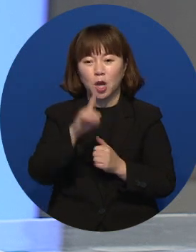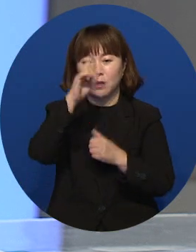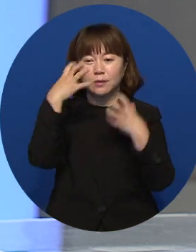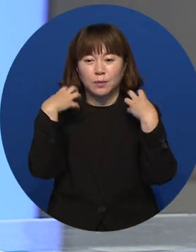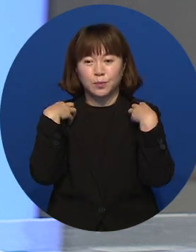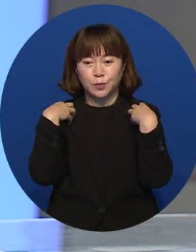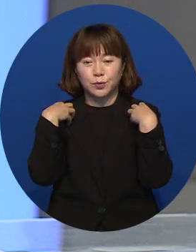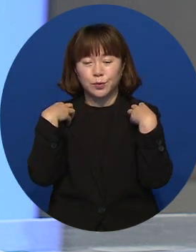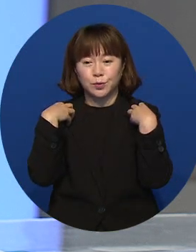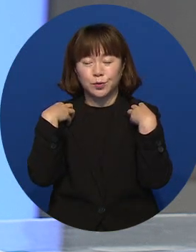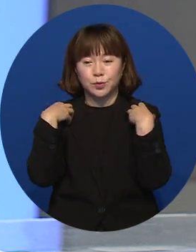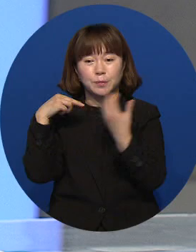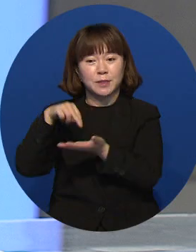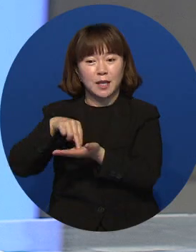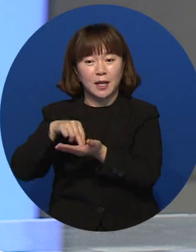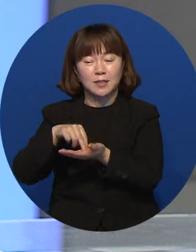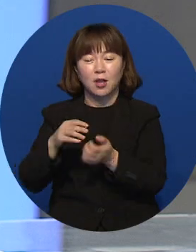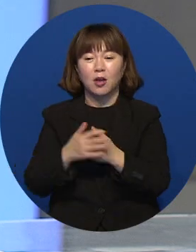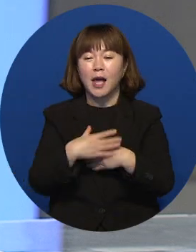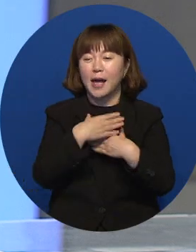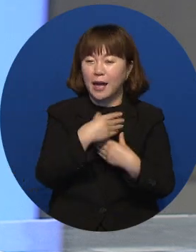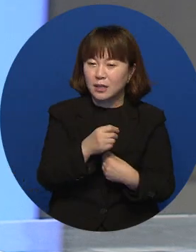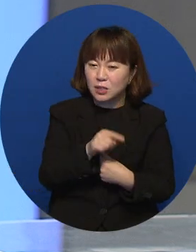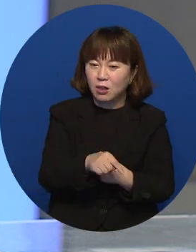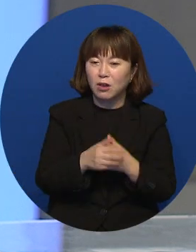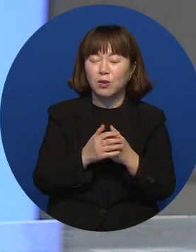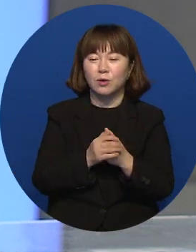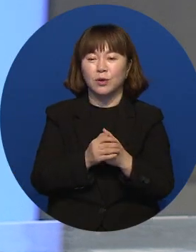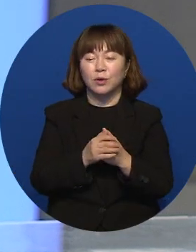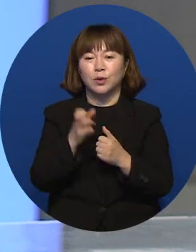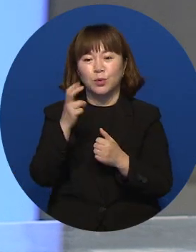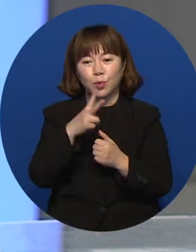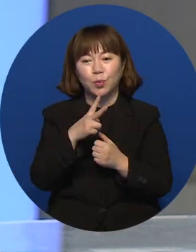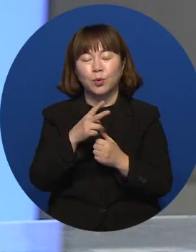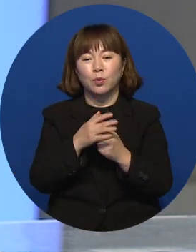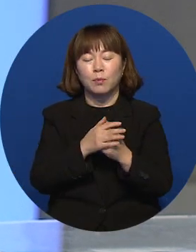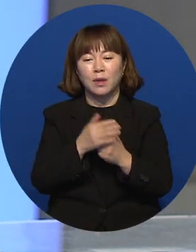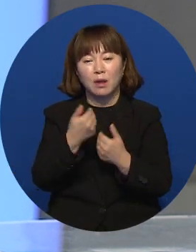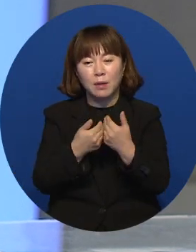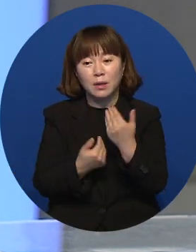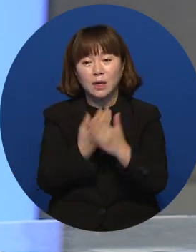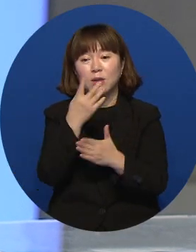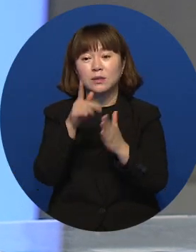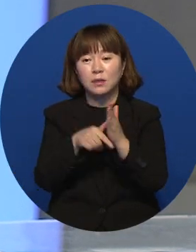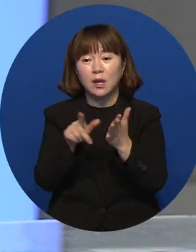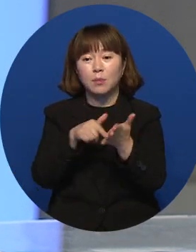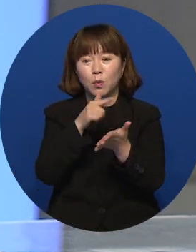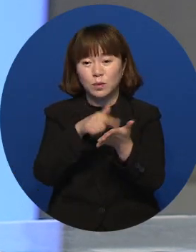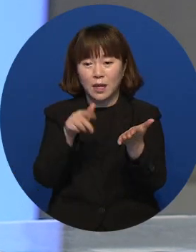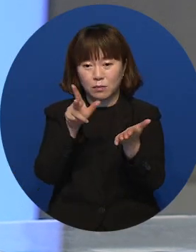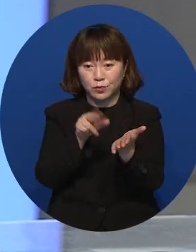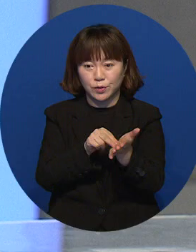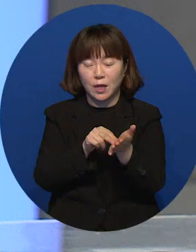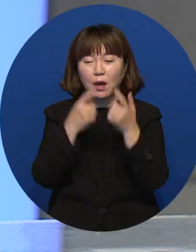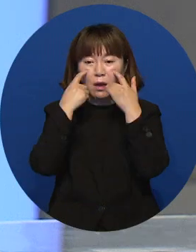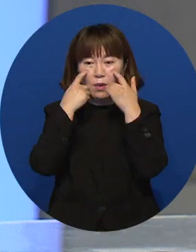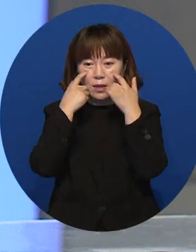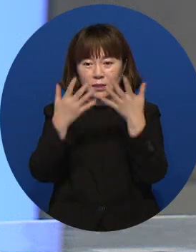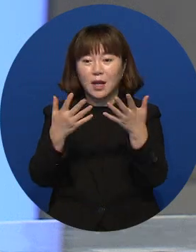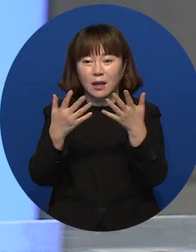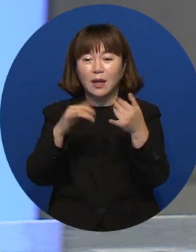이런 안정성 일하던 이런 담보 문제니까 어떤 보상 문제라든가 아까 얘기 되게 인센티브 뭇 이런걸 좀 더 확실히 해서